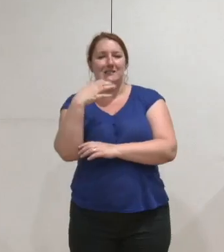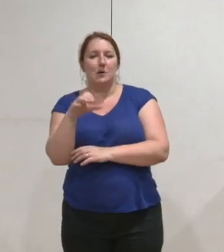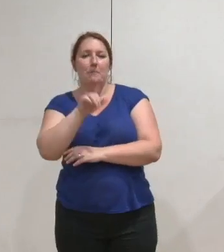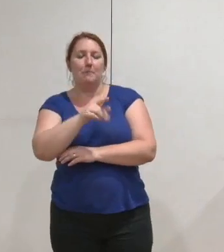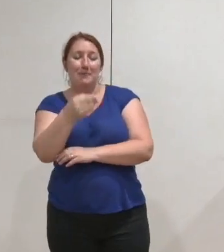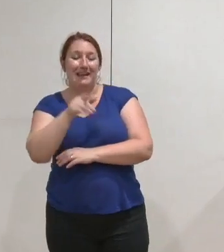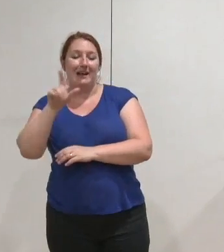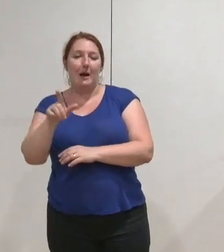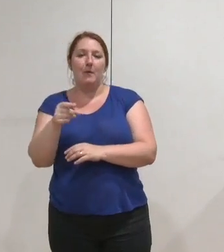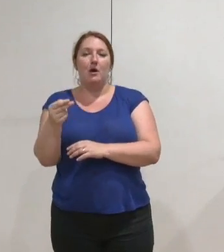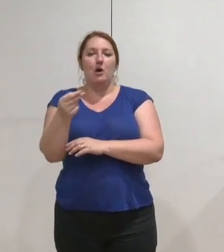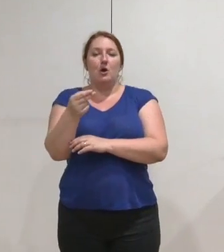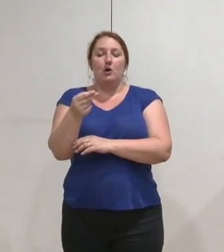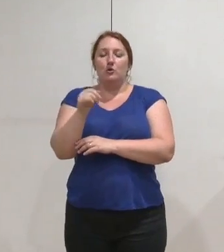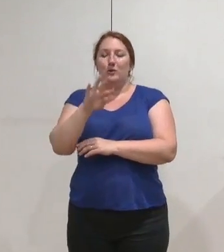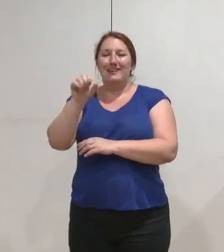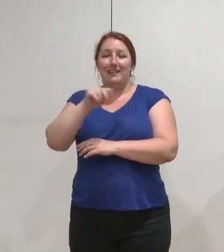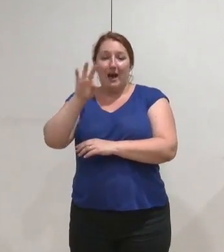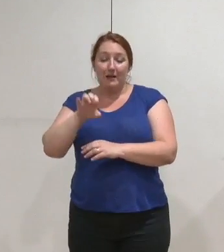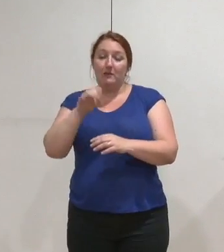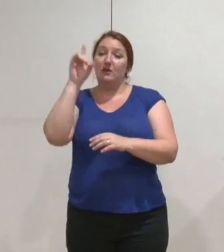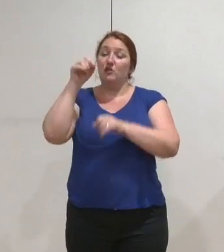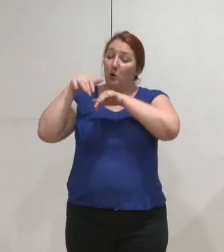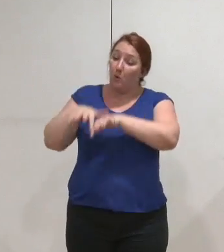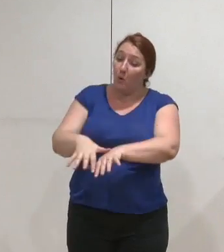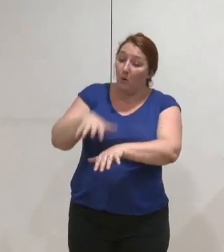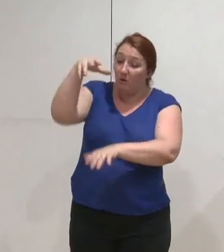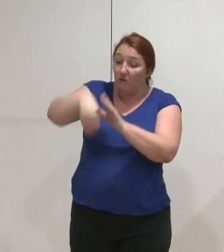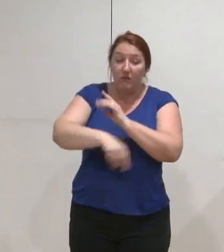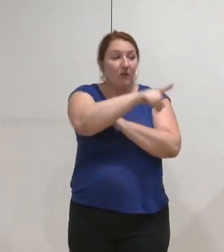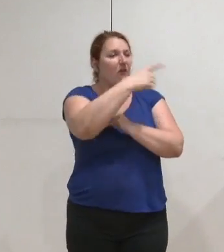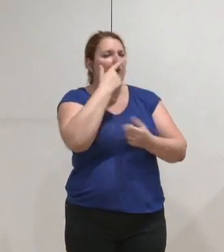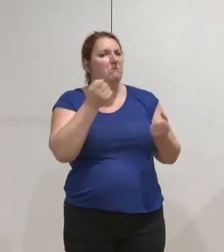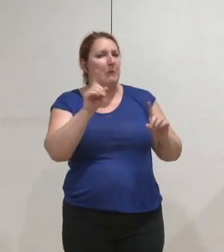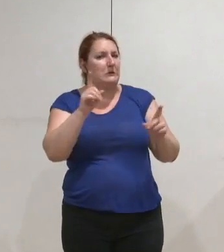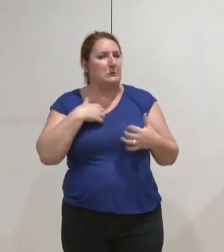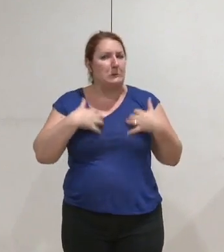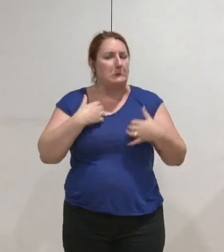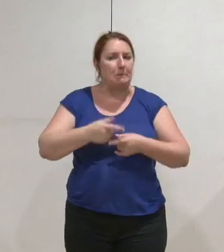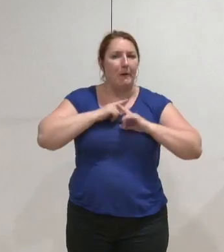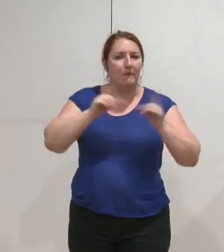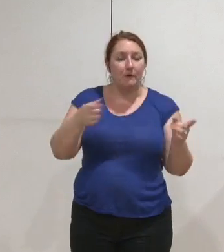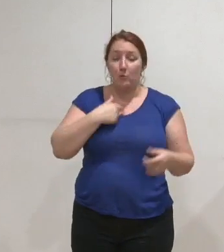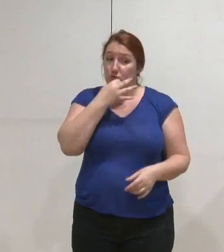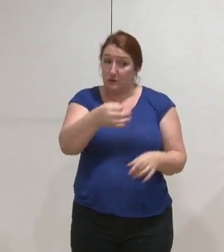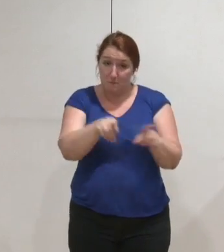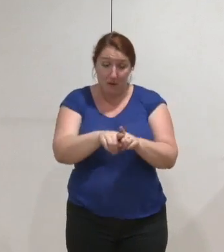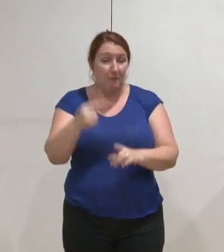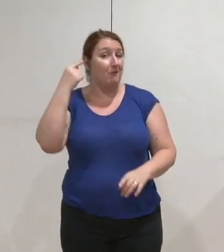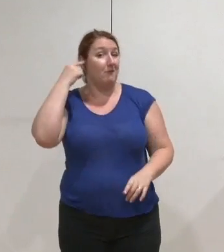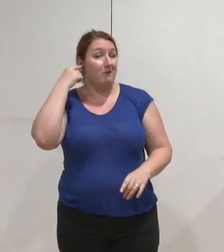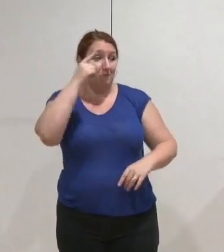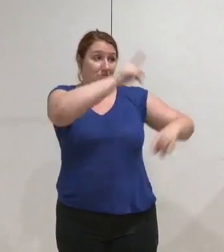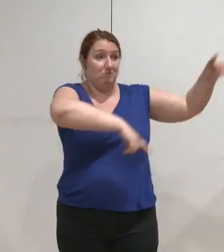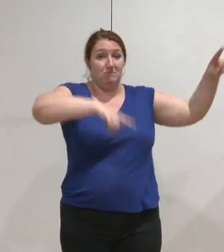l'eau de ruissellement c'est pas dangereux vous dites j'en suis pas sûr et ben moi c'est pareil je dis qu'en matière auditive nous sommes tous très